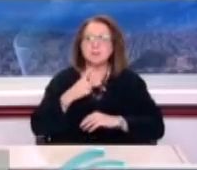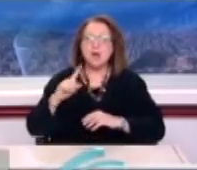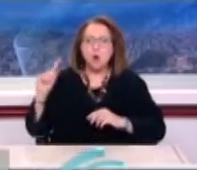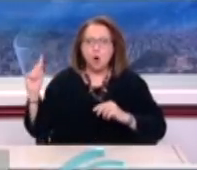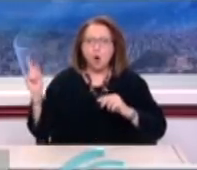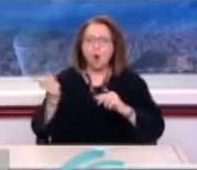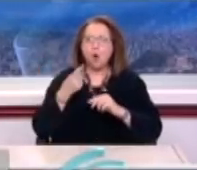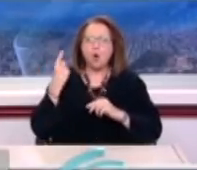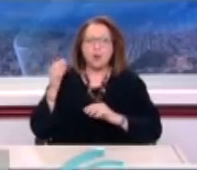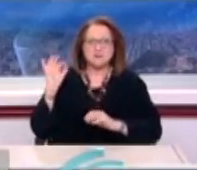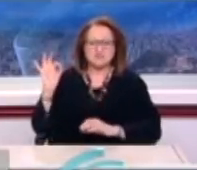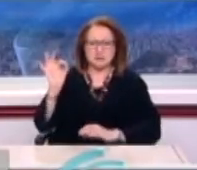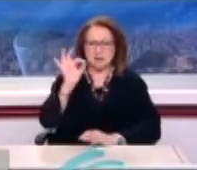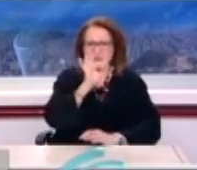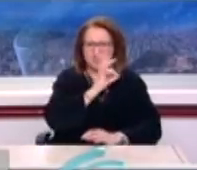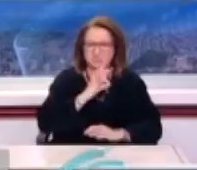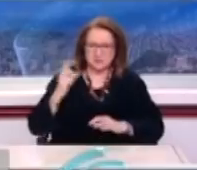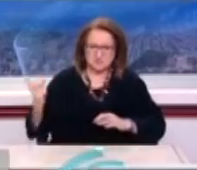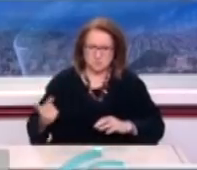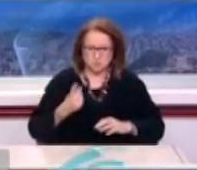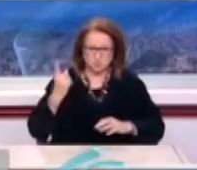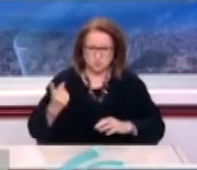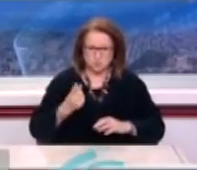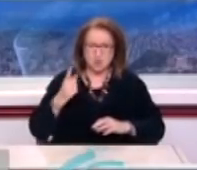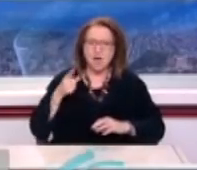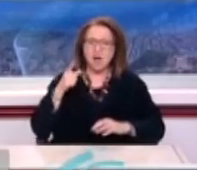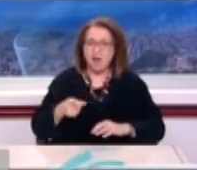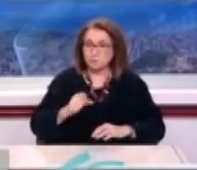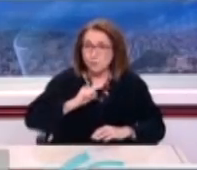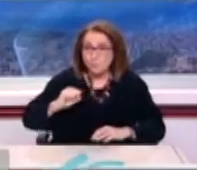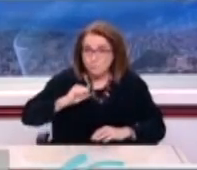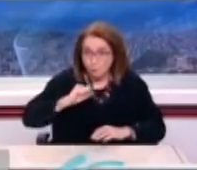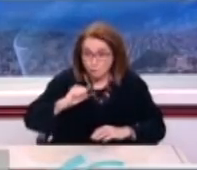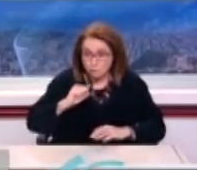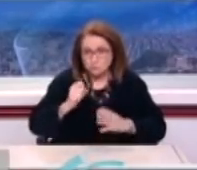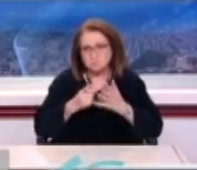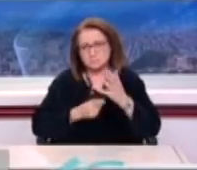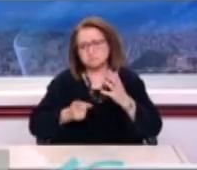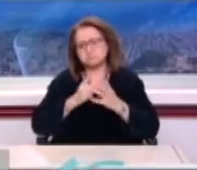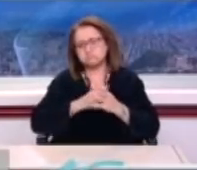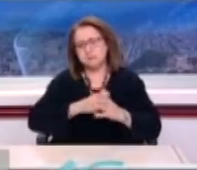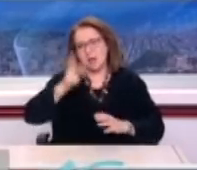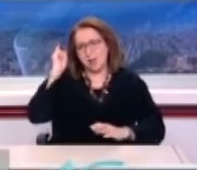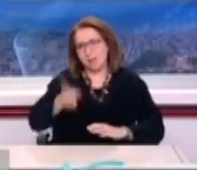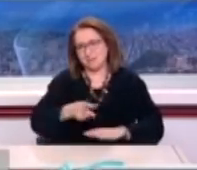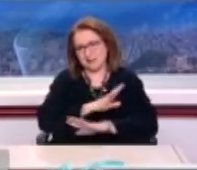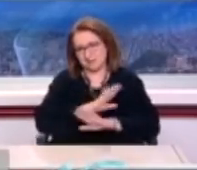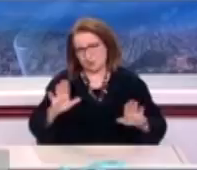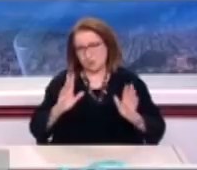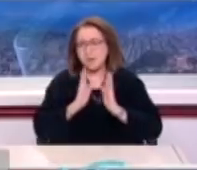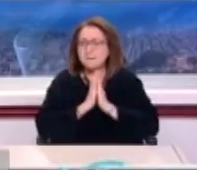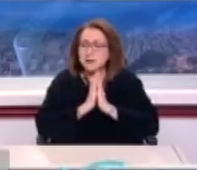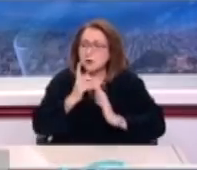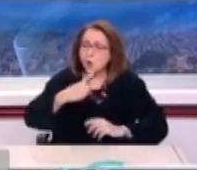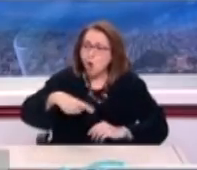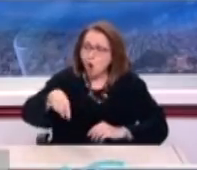Όπως σε όλες τις επιδημίες, η επιδημία του φόβου είναι χειρότερη από την πνευματική επιδημία, έτσι. Χρειάζεται λοιπόν πάρα πολύ ψυχραιμία από όλους μας.